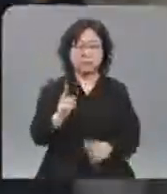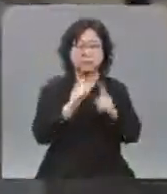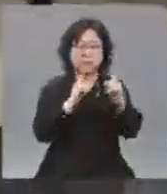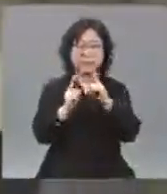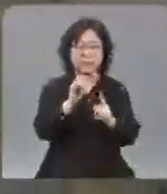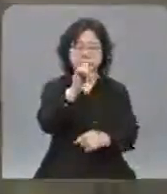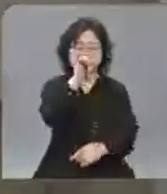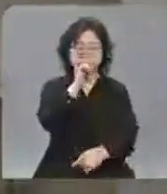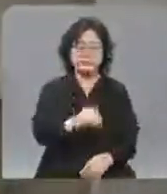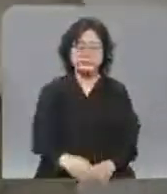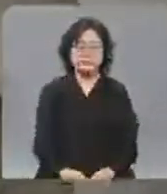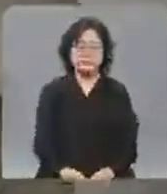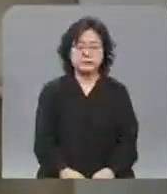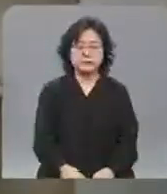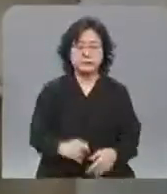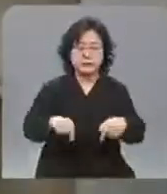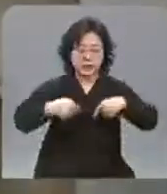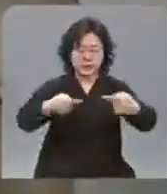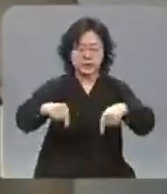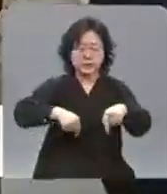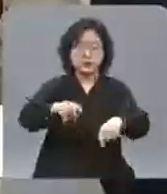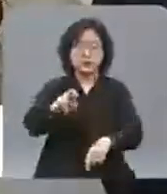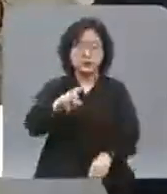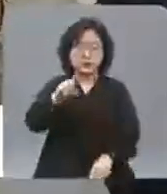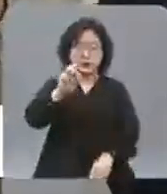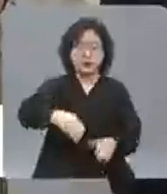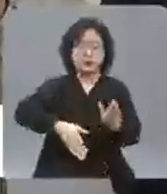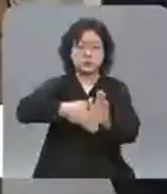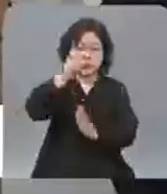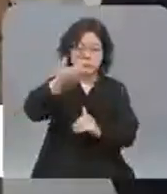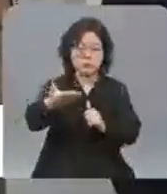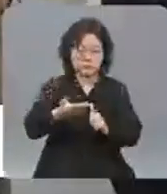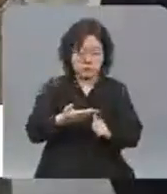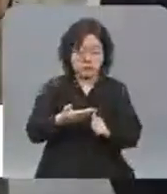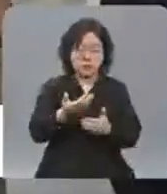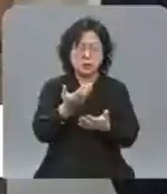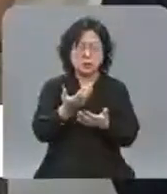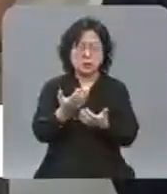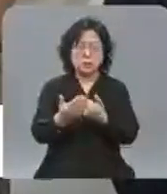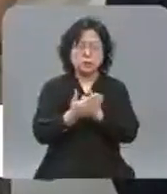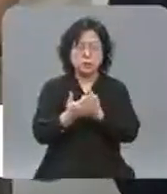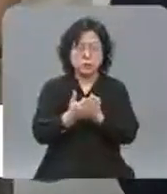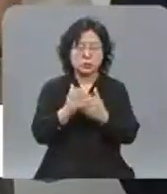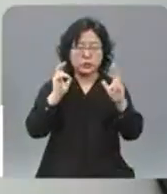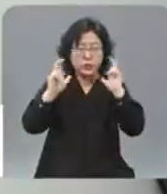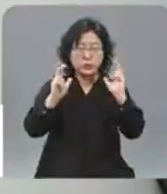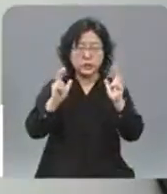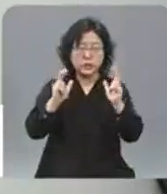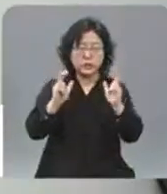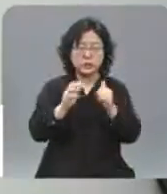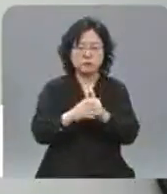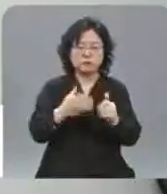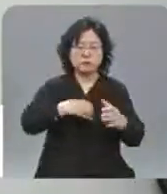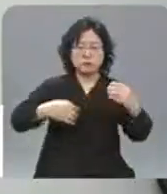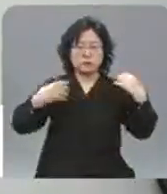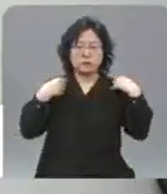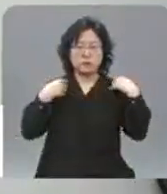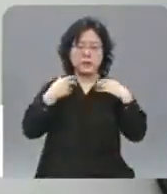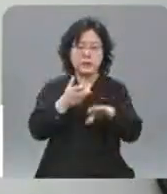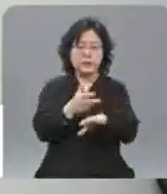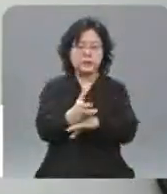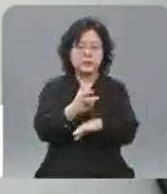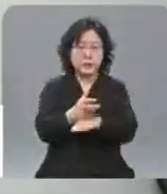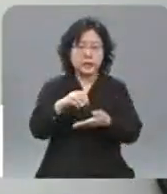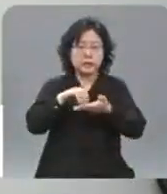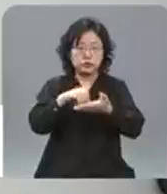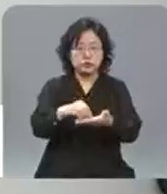주장이 제기됐습니다. 참여자치 20일은 광주시에서 제공받은 보조금 사업체 명단과 구청에서 발급한 자동차